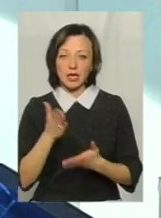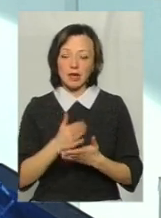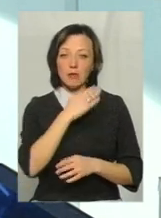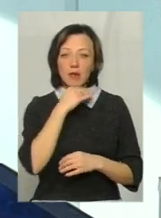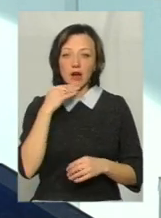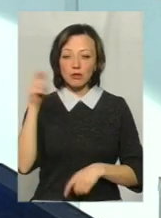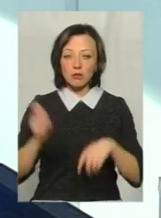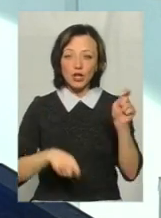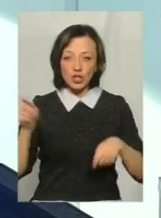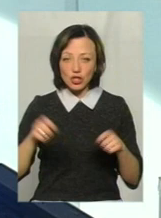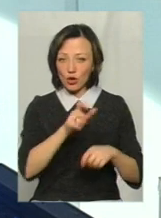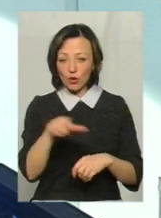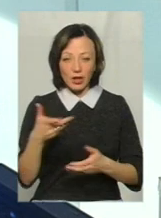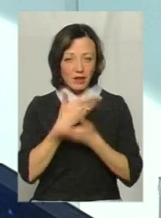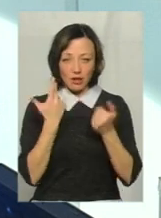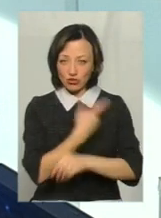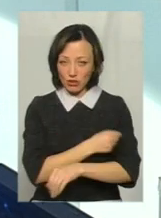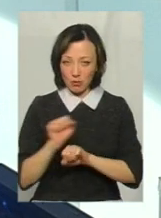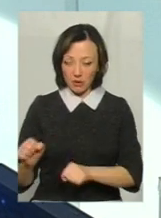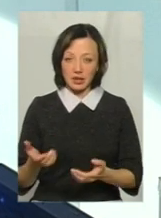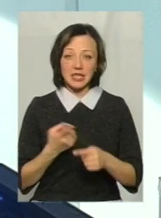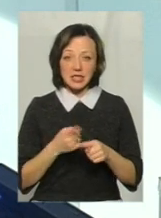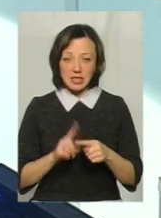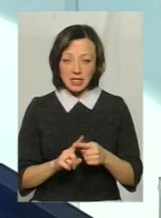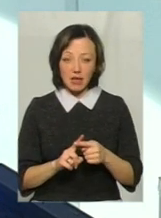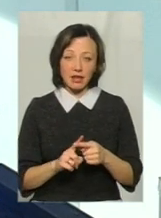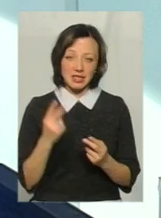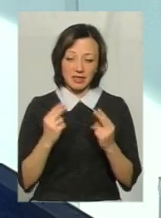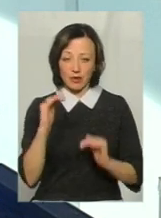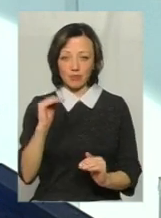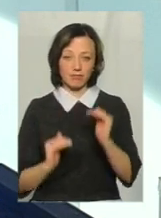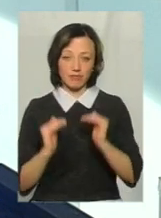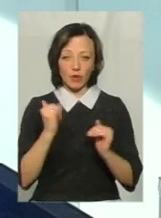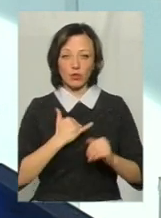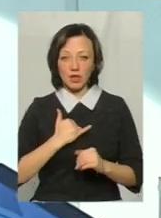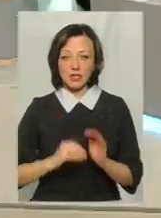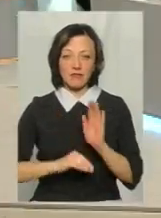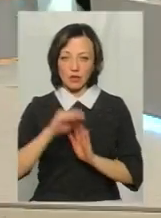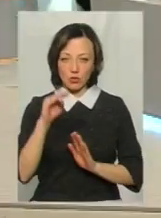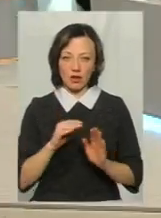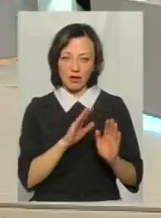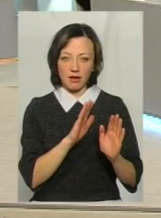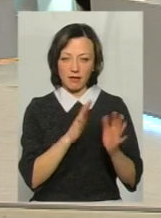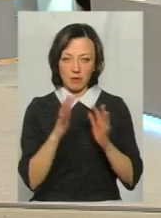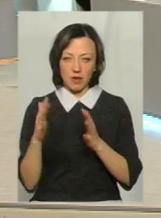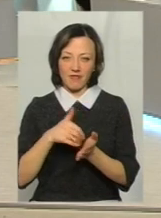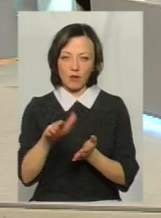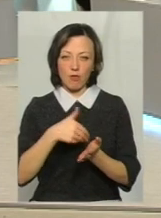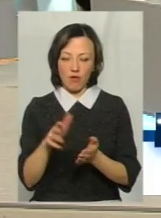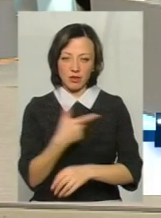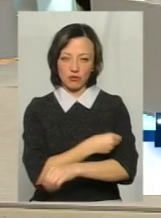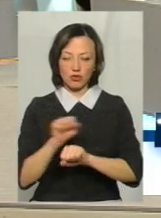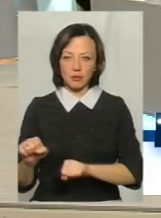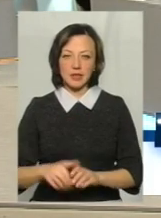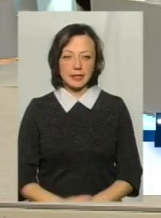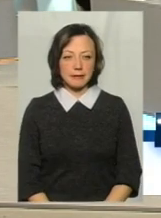багато приїжджих теж не щеплених. Тобто ця цифра варіює і в нас достатньо високий відсоток ще відмовників. Дуже ну, а